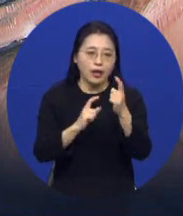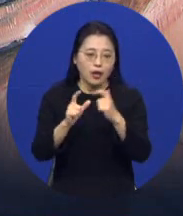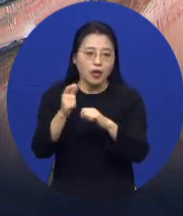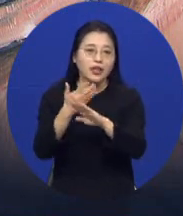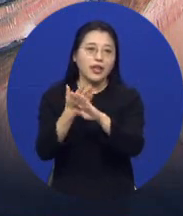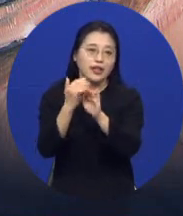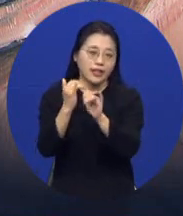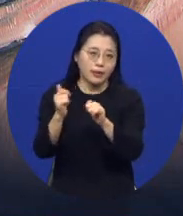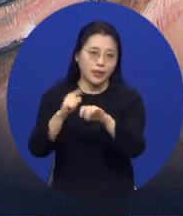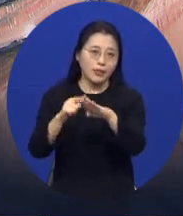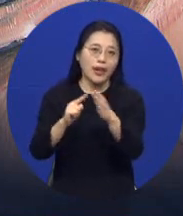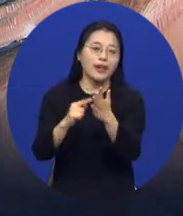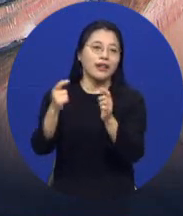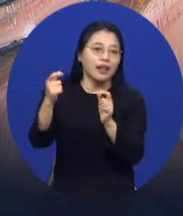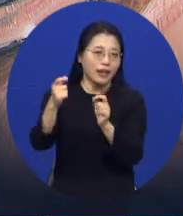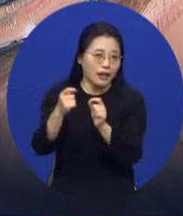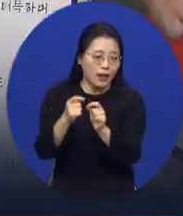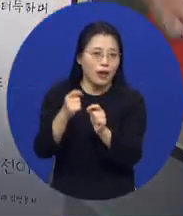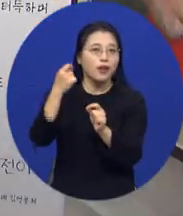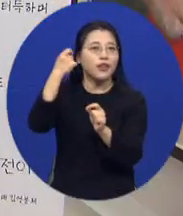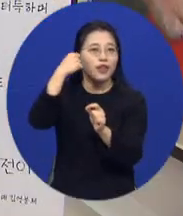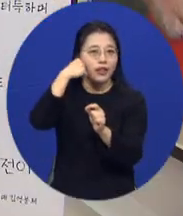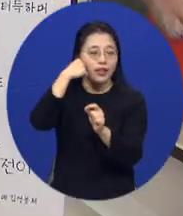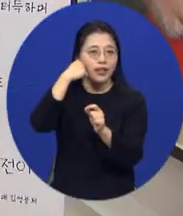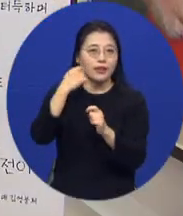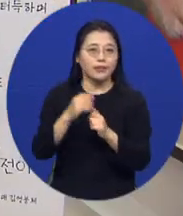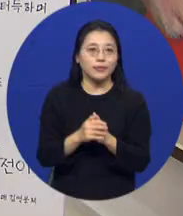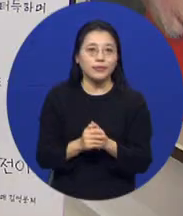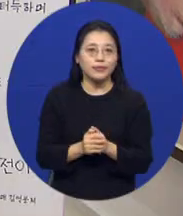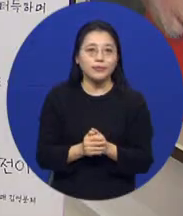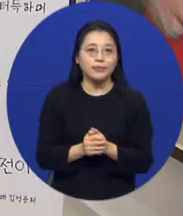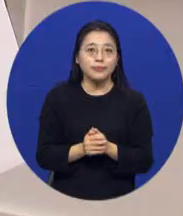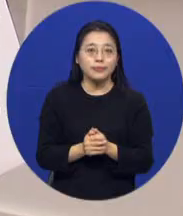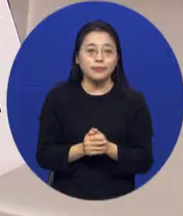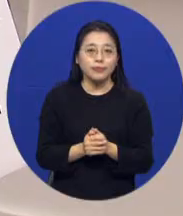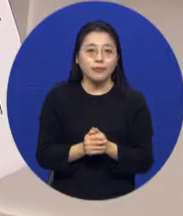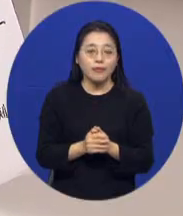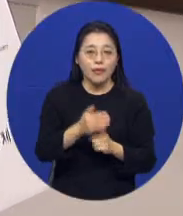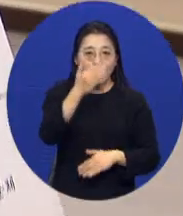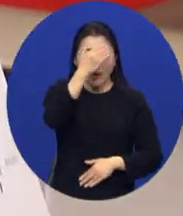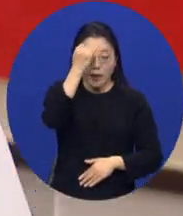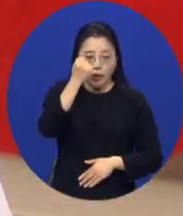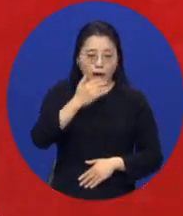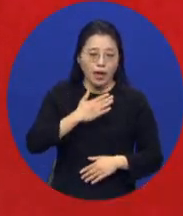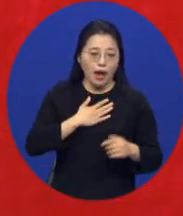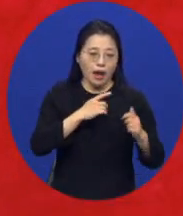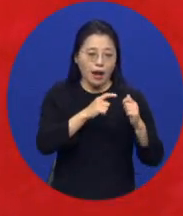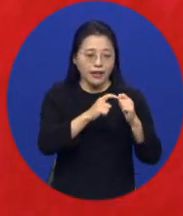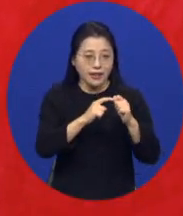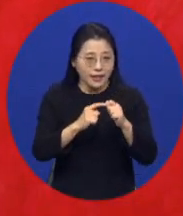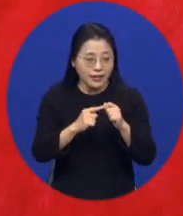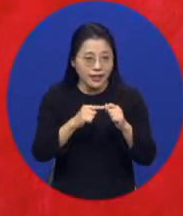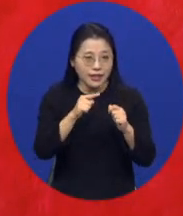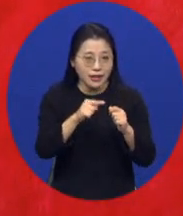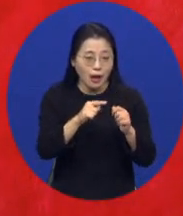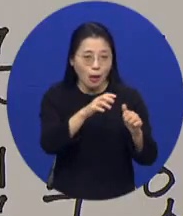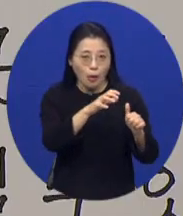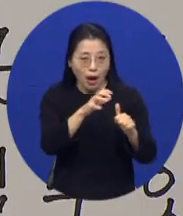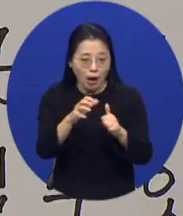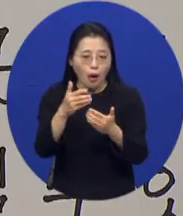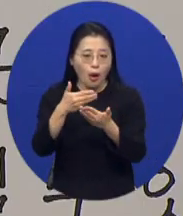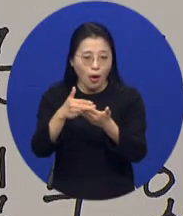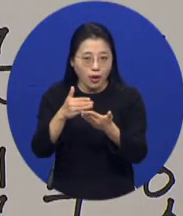와닿지 않을까 생각해요 사람들의 마음에 칠곡 할머니들도 자신들의 글씨체와 함께 전시된 작품들을